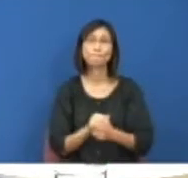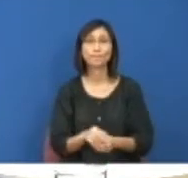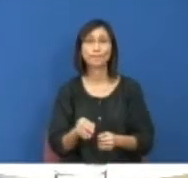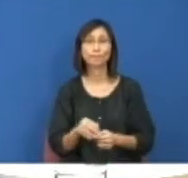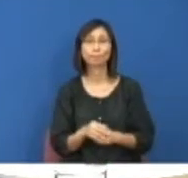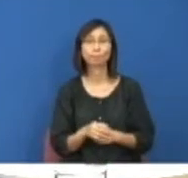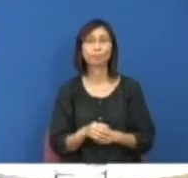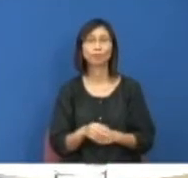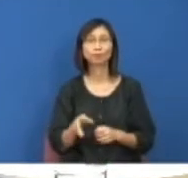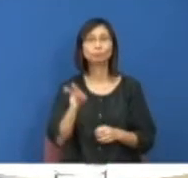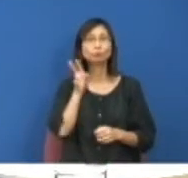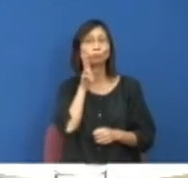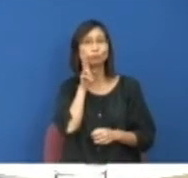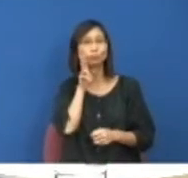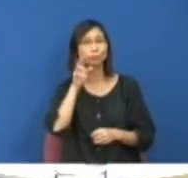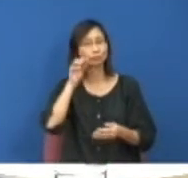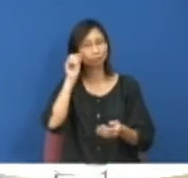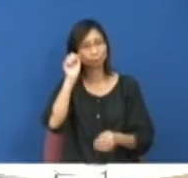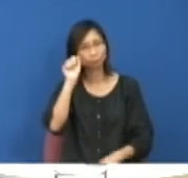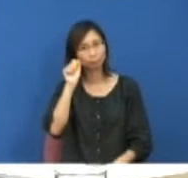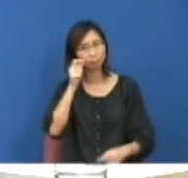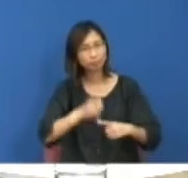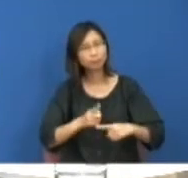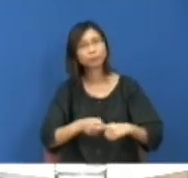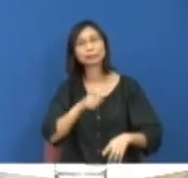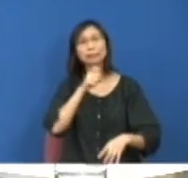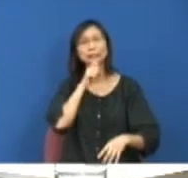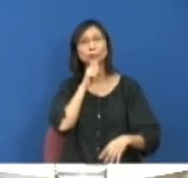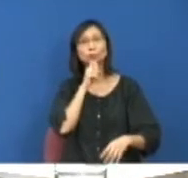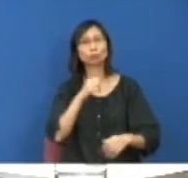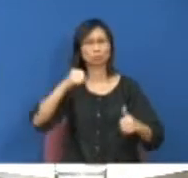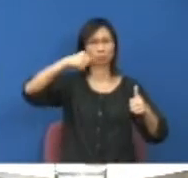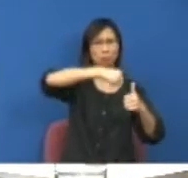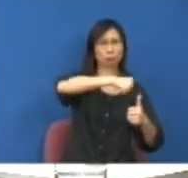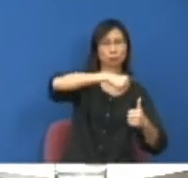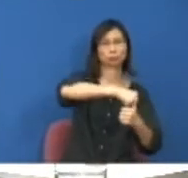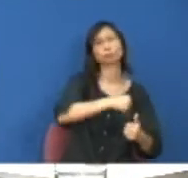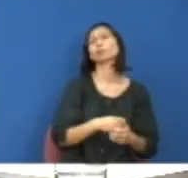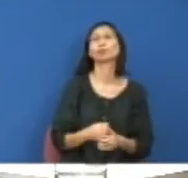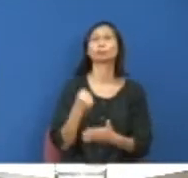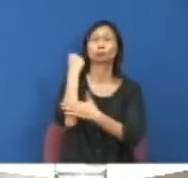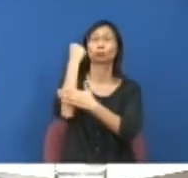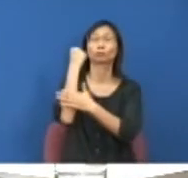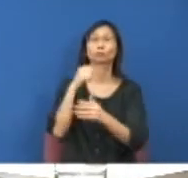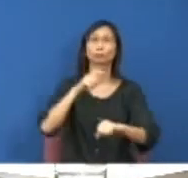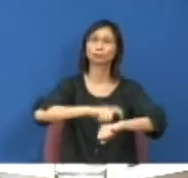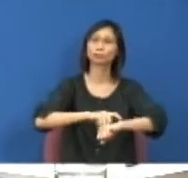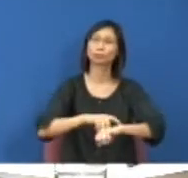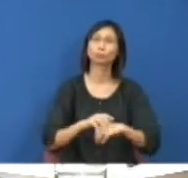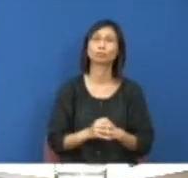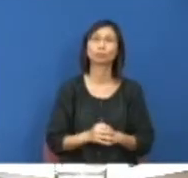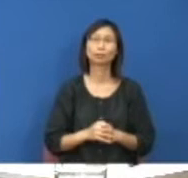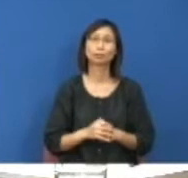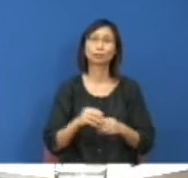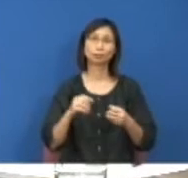當然如果你真係要用呢種策略，即係話用以暴力去抗爭嘅時候，Louis